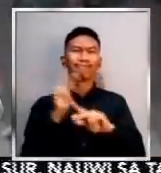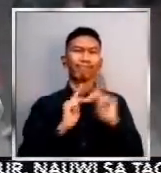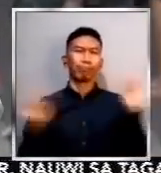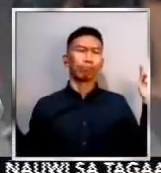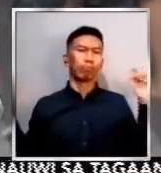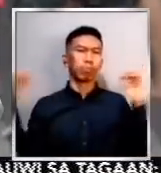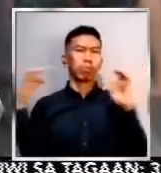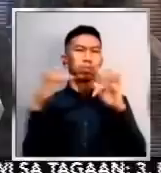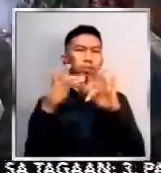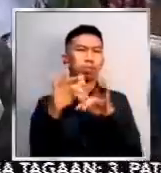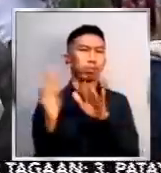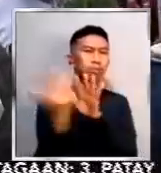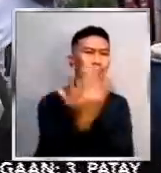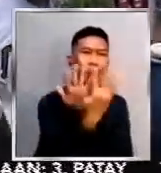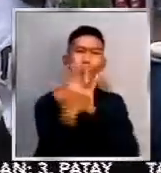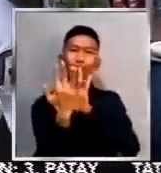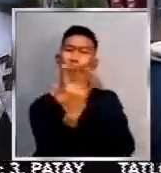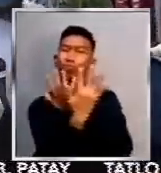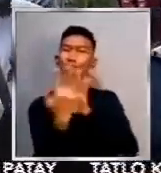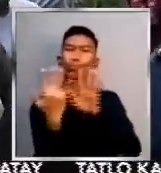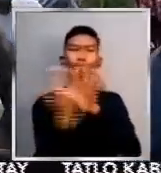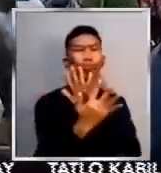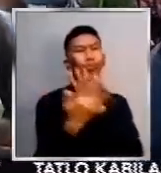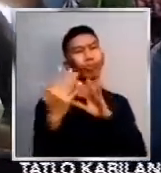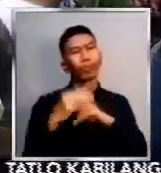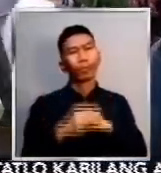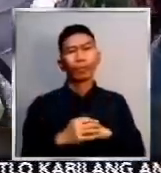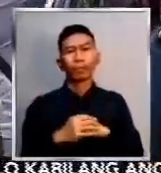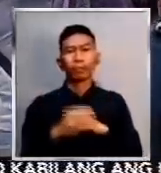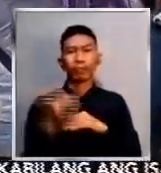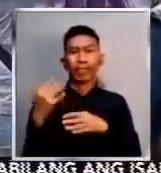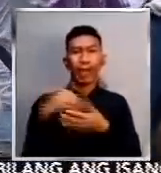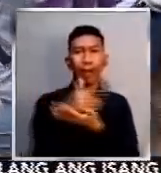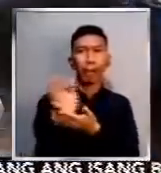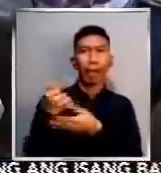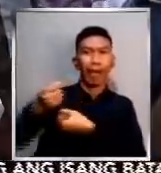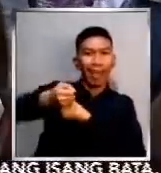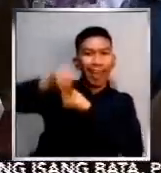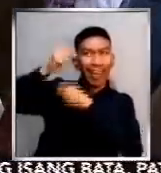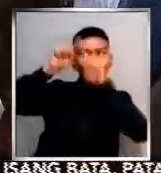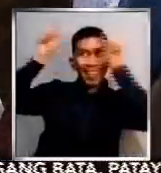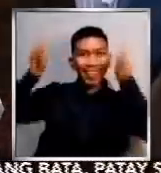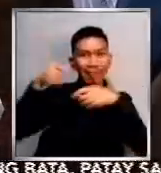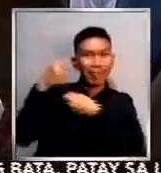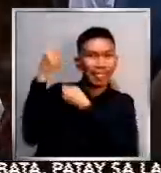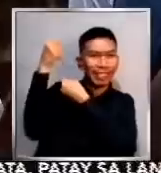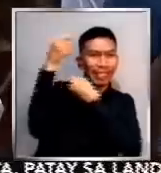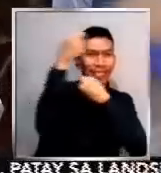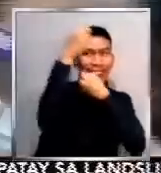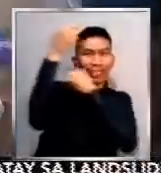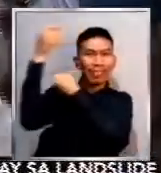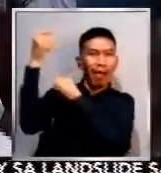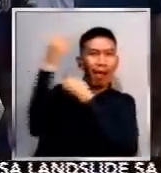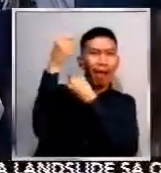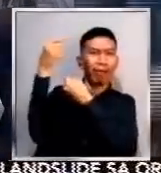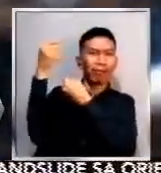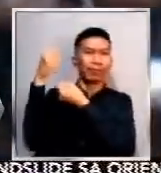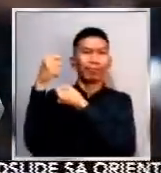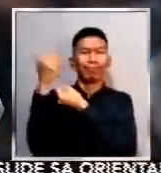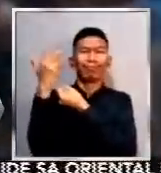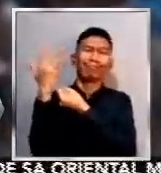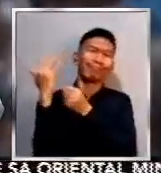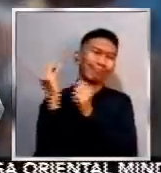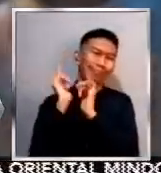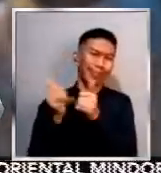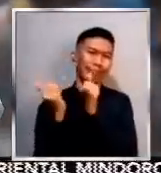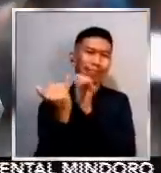mga mamimili. Pati nagdadala ng placard para ipaalala ang physical distancing na papasama sa kumpulan ng tao. Ang